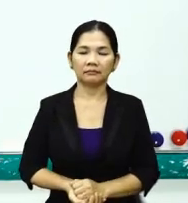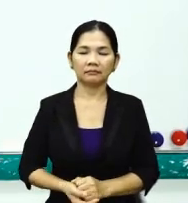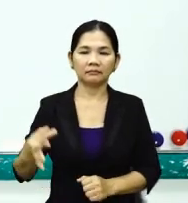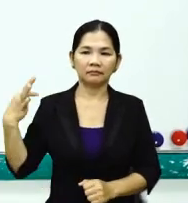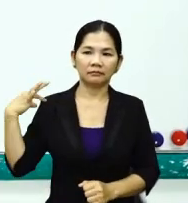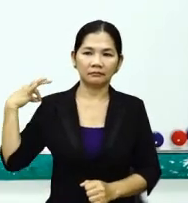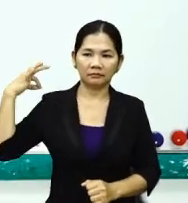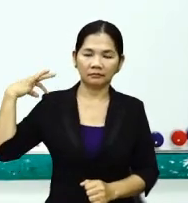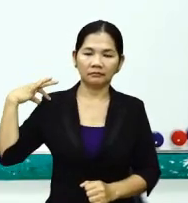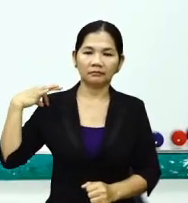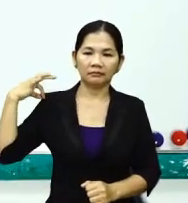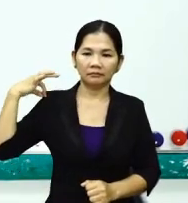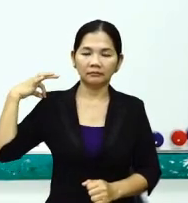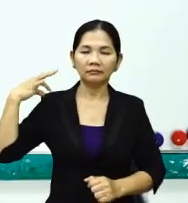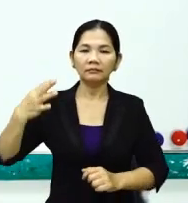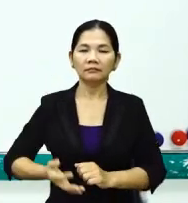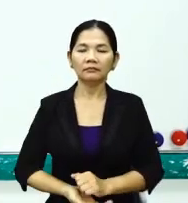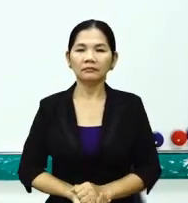Sliệp bẹ.